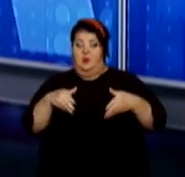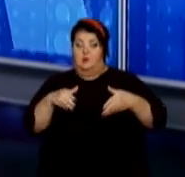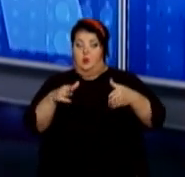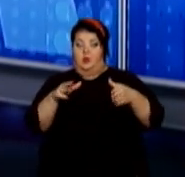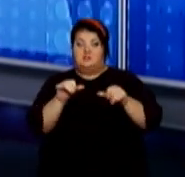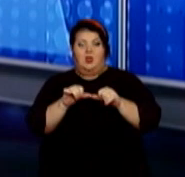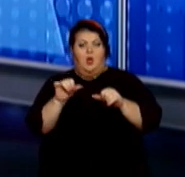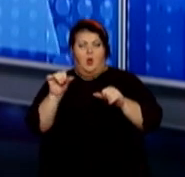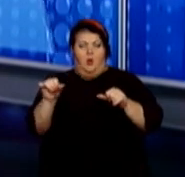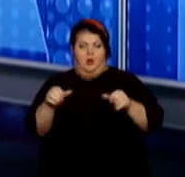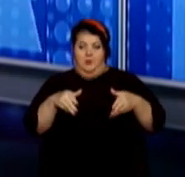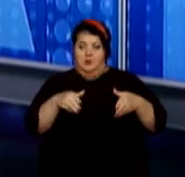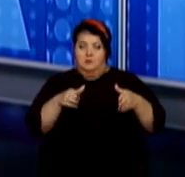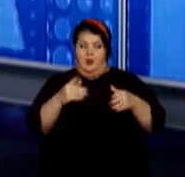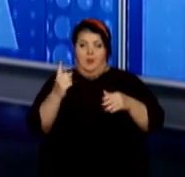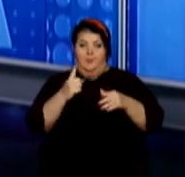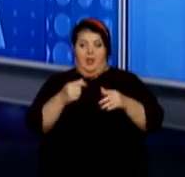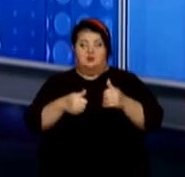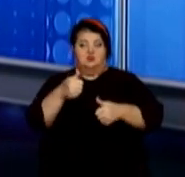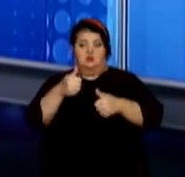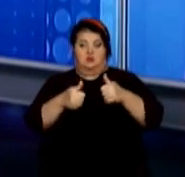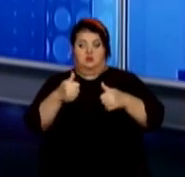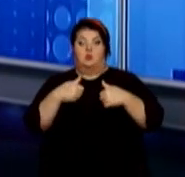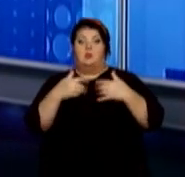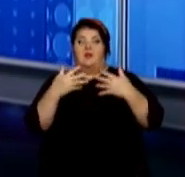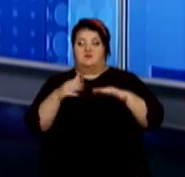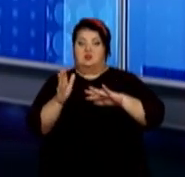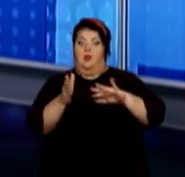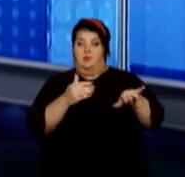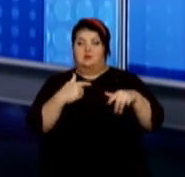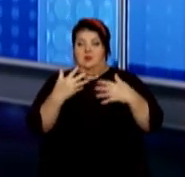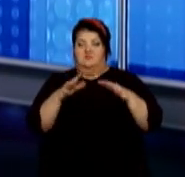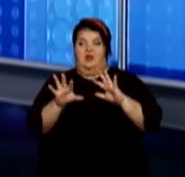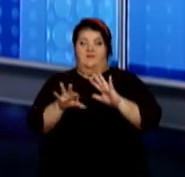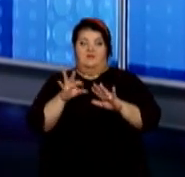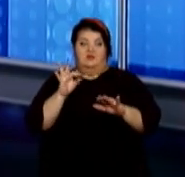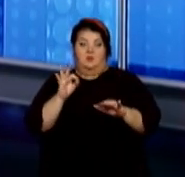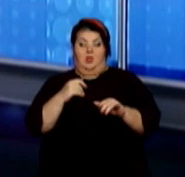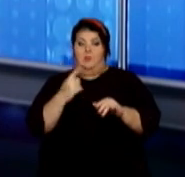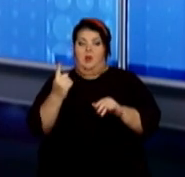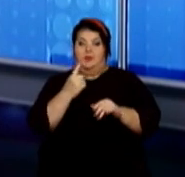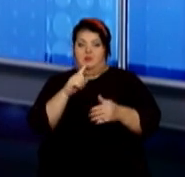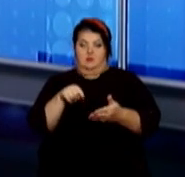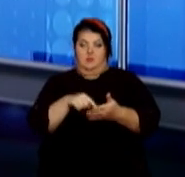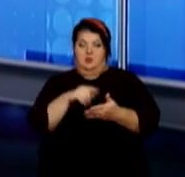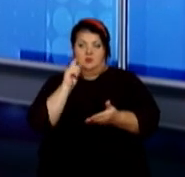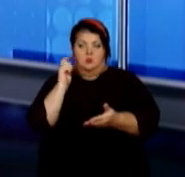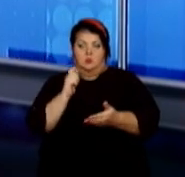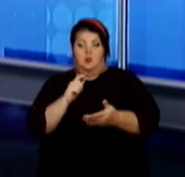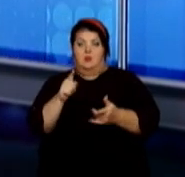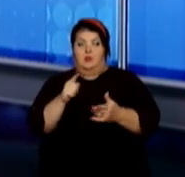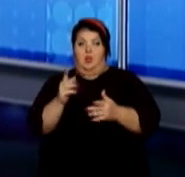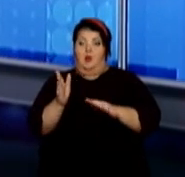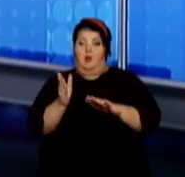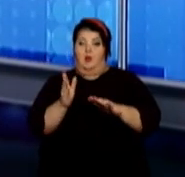в перший тур ми вже пройшли, нас вже відібрали. До речі, якщо я не помиляюсь, то єдине місто з України, яке пройшло перший